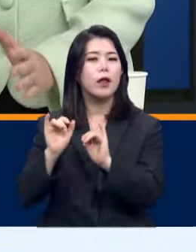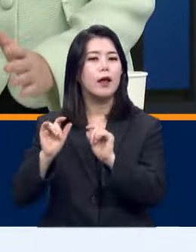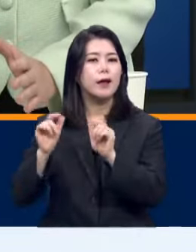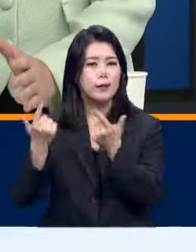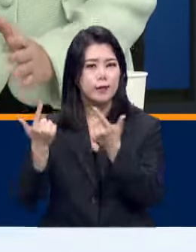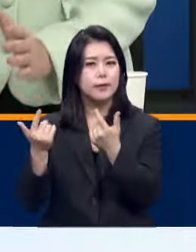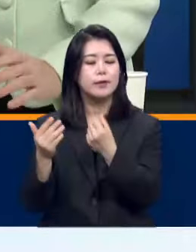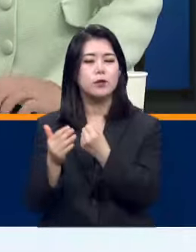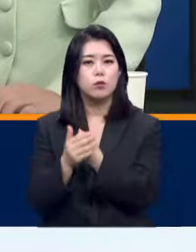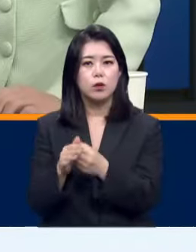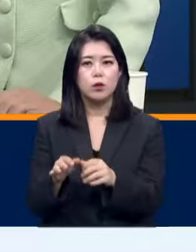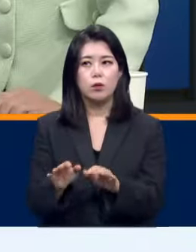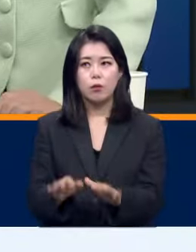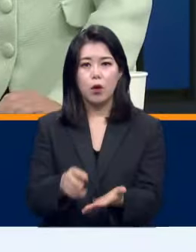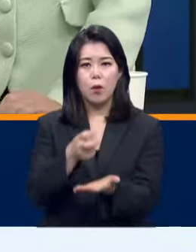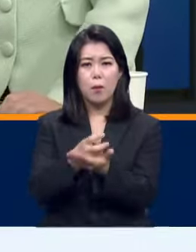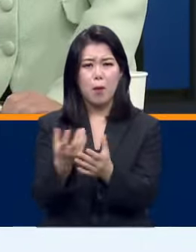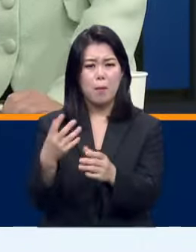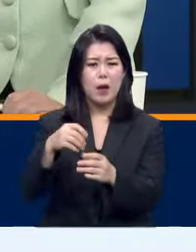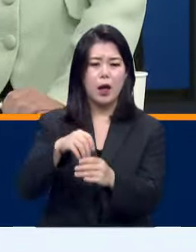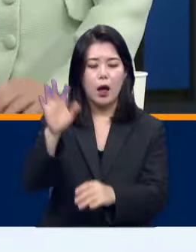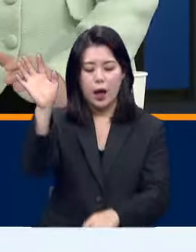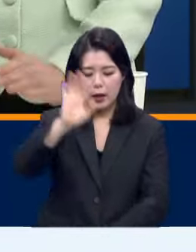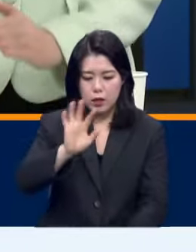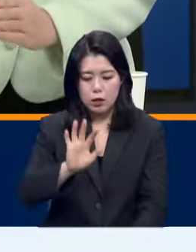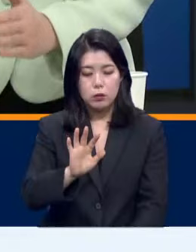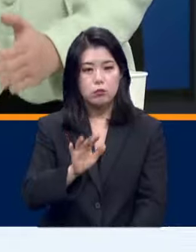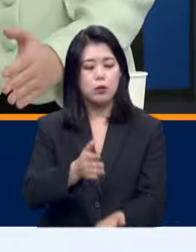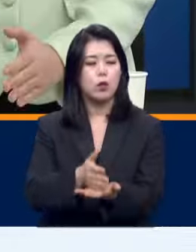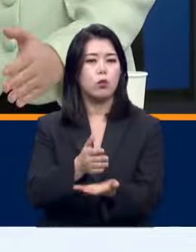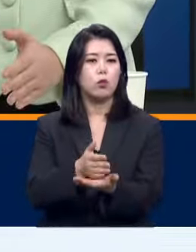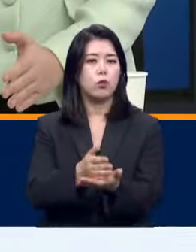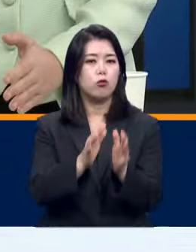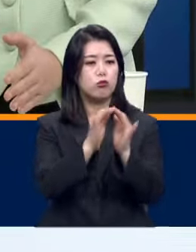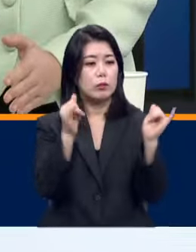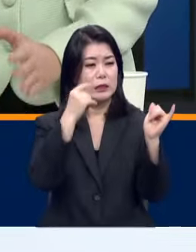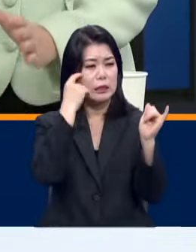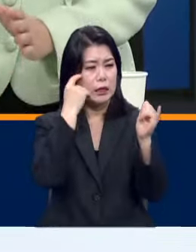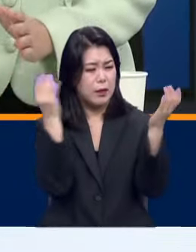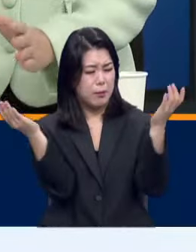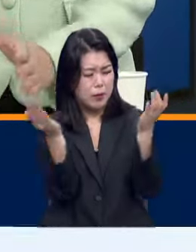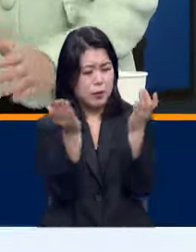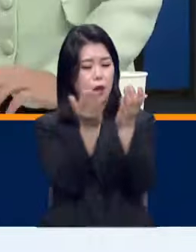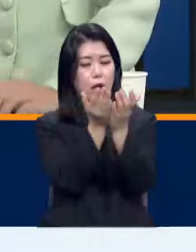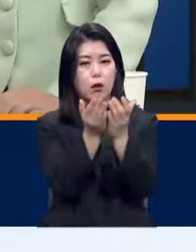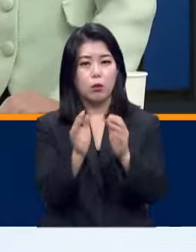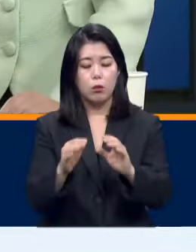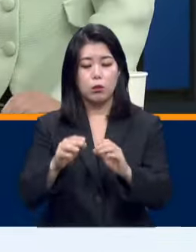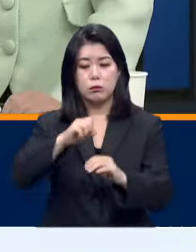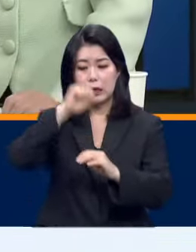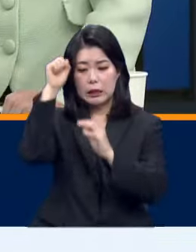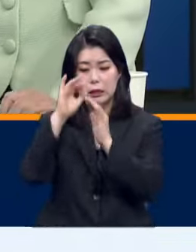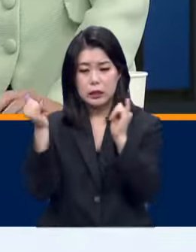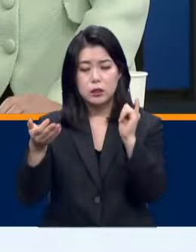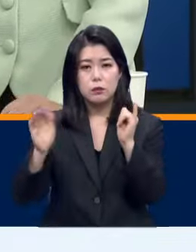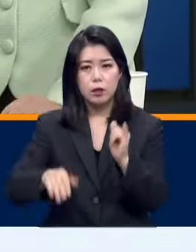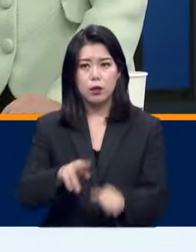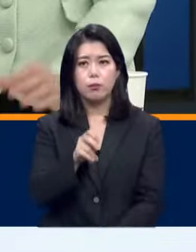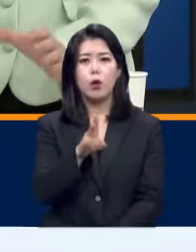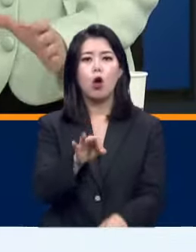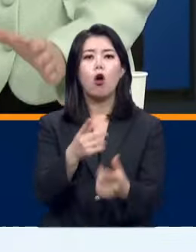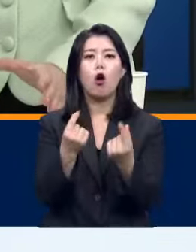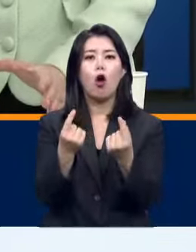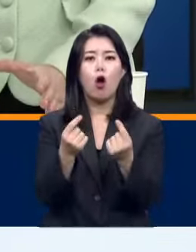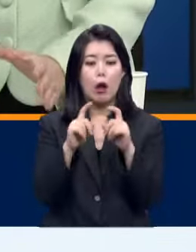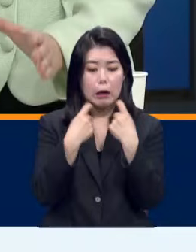법적용 문제로 세밀하게 들어갈 것이 아니라 결국 국민 눈높이에서 봤을 때 과연 당선의 신분이라고 하더라도 명태 씨처럼